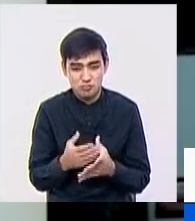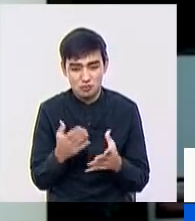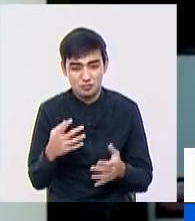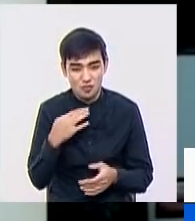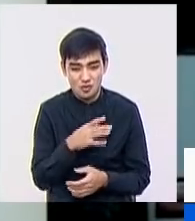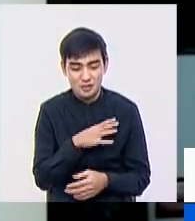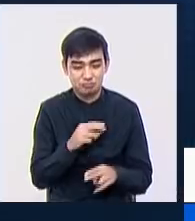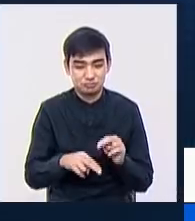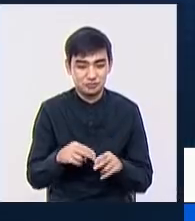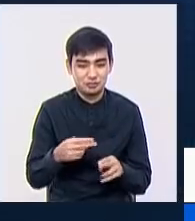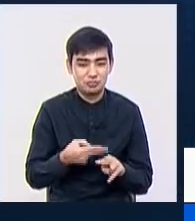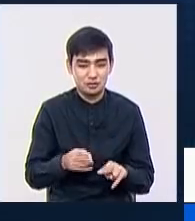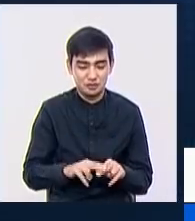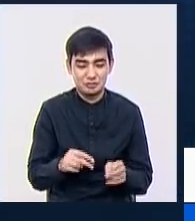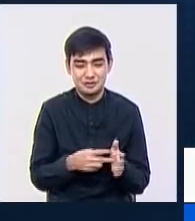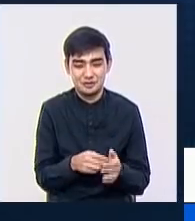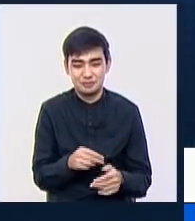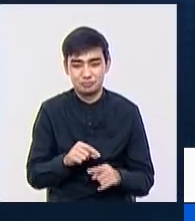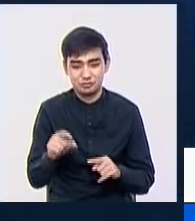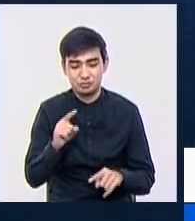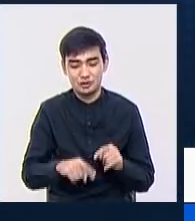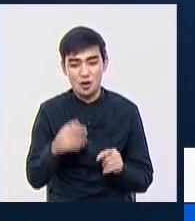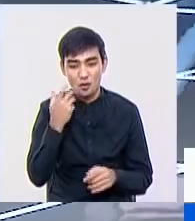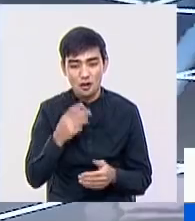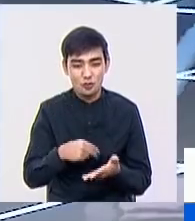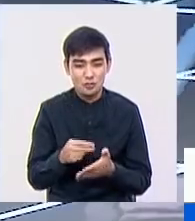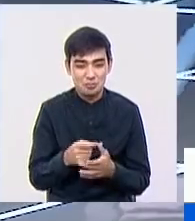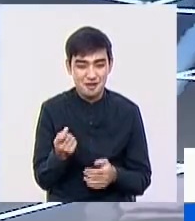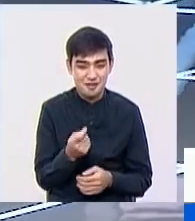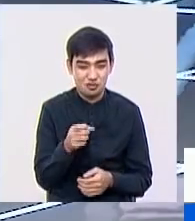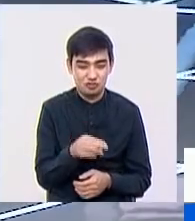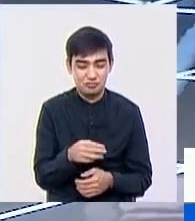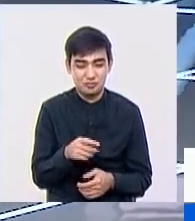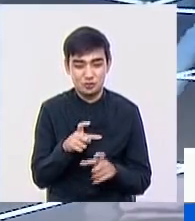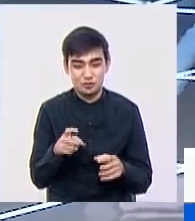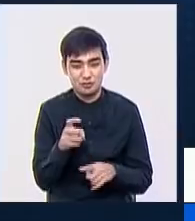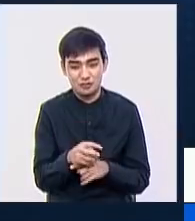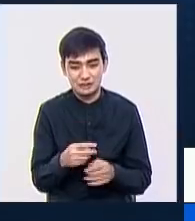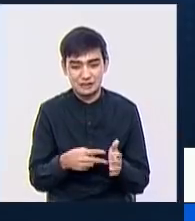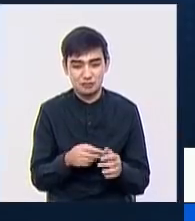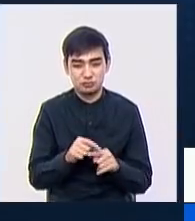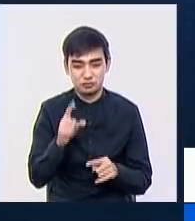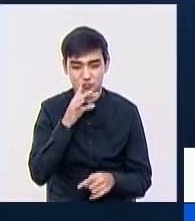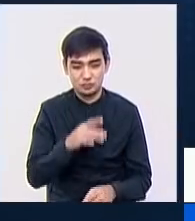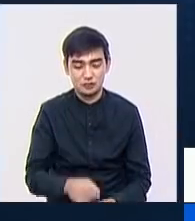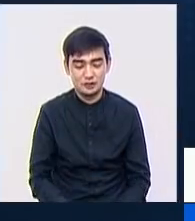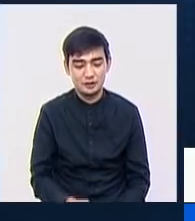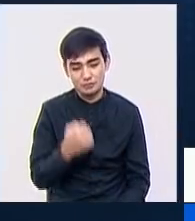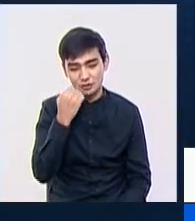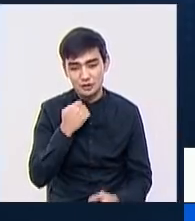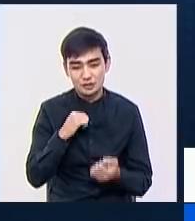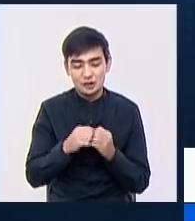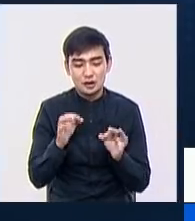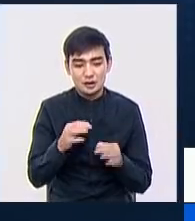возможности производителя, цены начинают резко расти. Когда спроса нет, цена не будет расти. Спасибо. Я напомню, что с